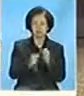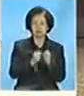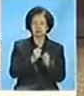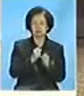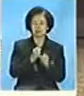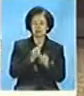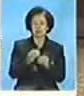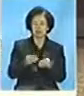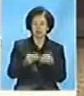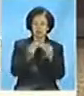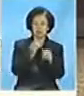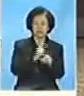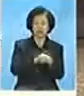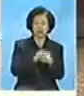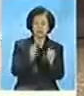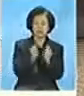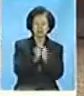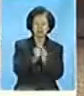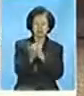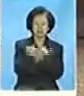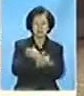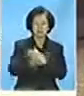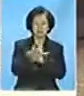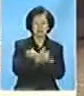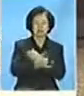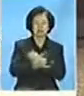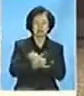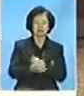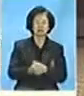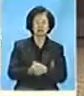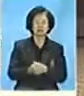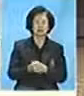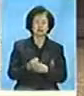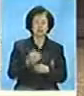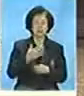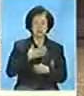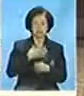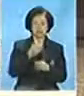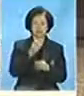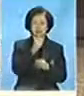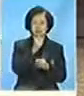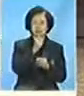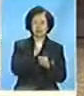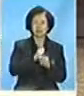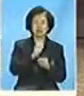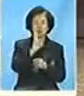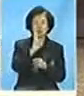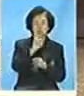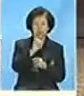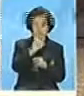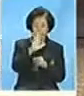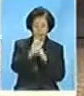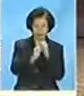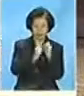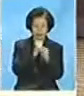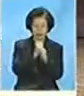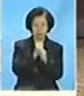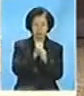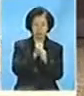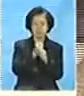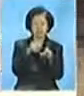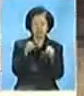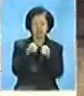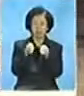มให้กับงานของประเทศชาติผมอายุ65ปีครับตอนนี้มีอายุใกล้เคียงกับ